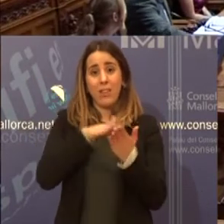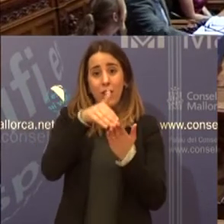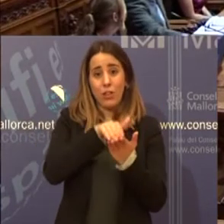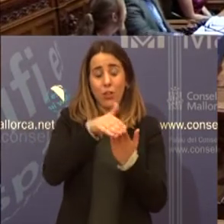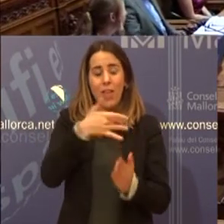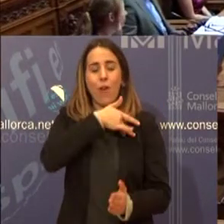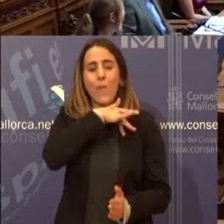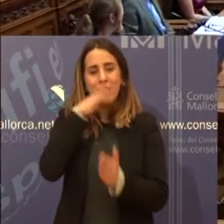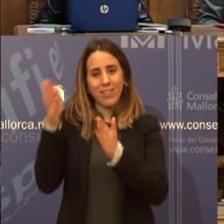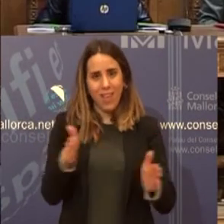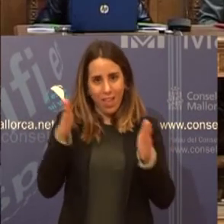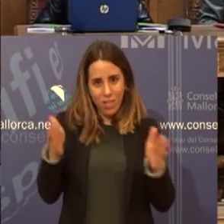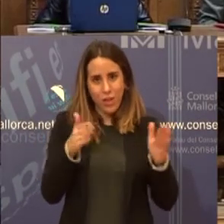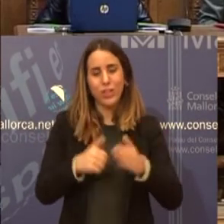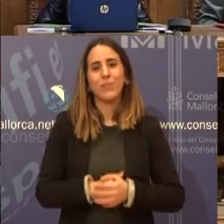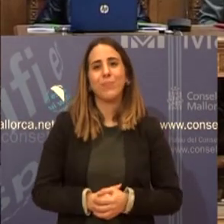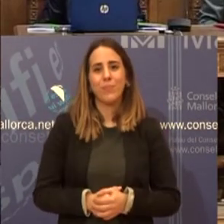Edicions.